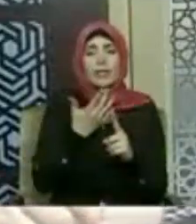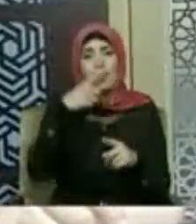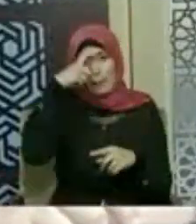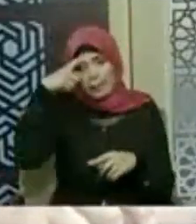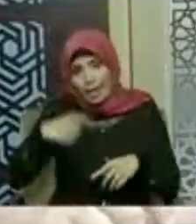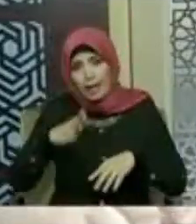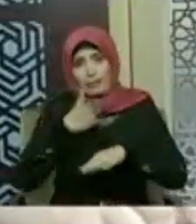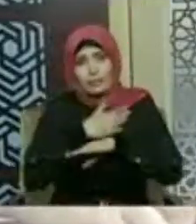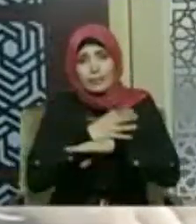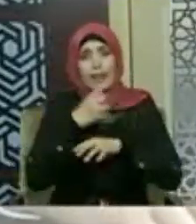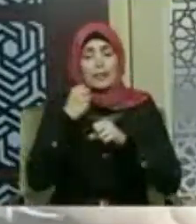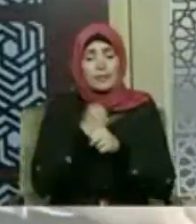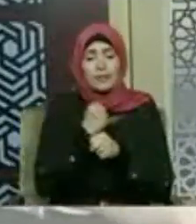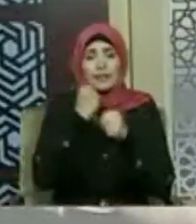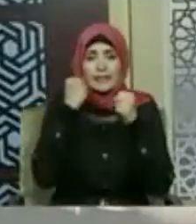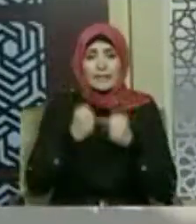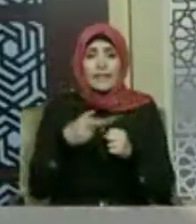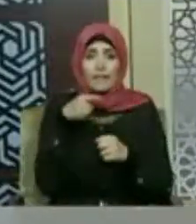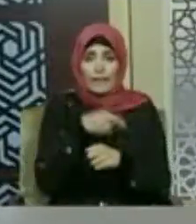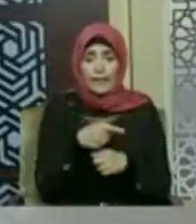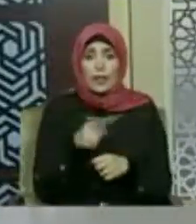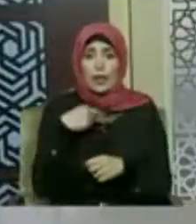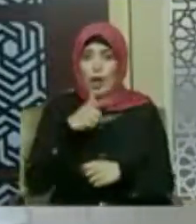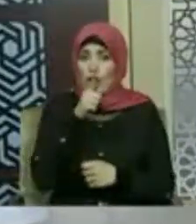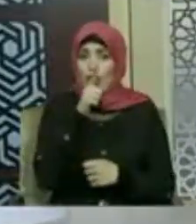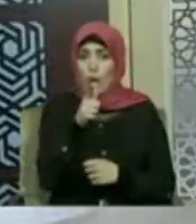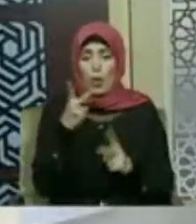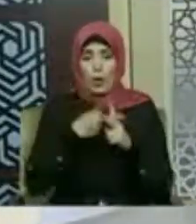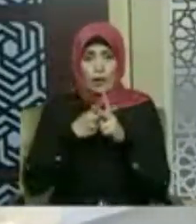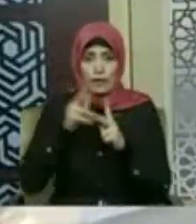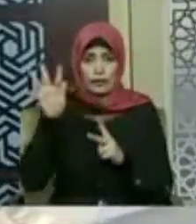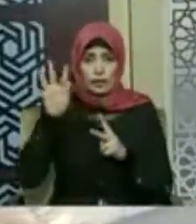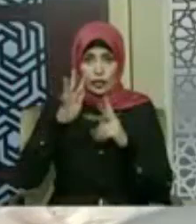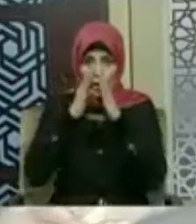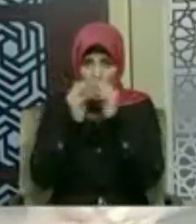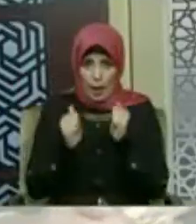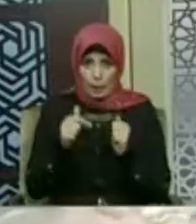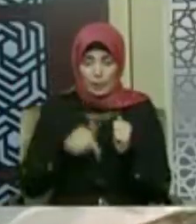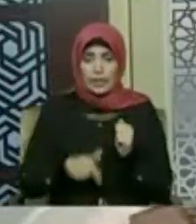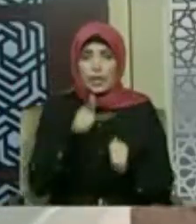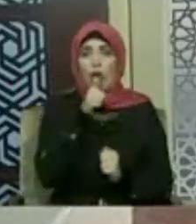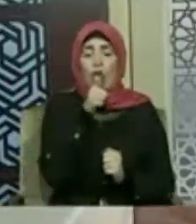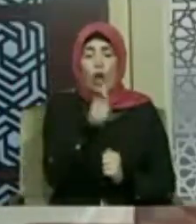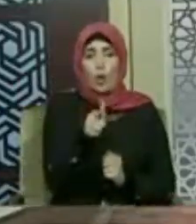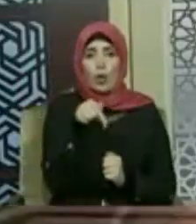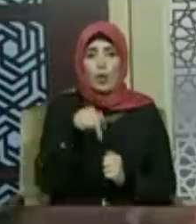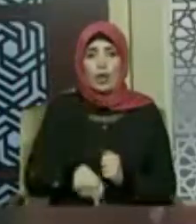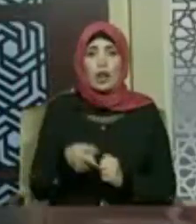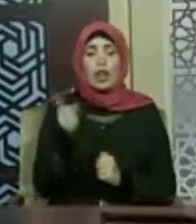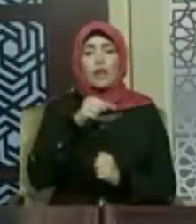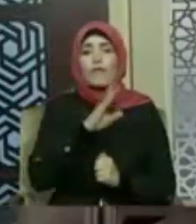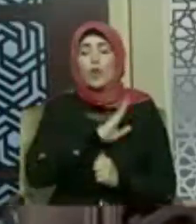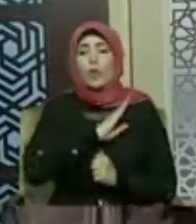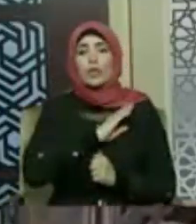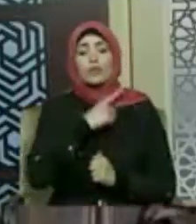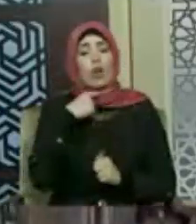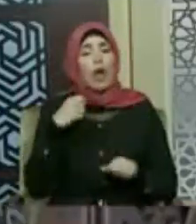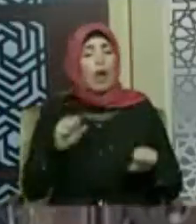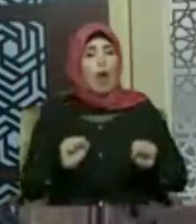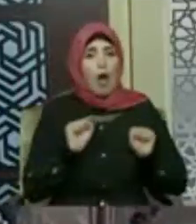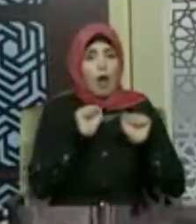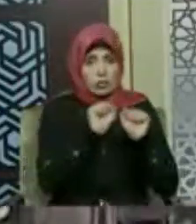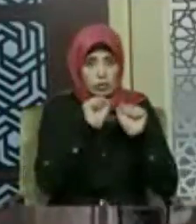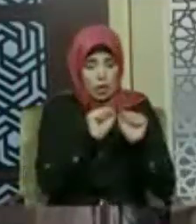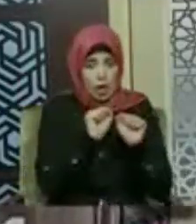شعب مصر بصفة عامة، وفي قواتها المسلحة الباسلة بصفة